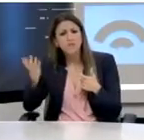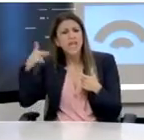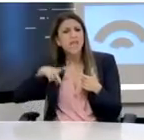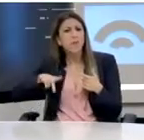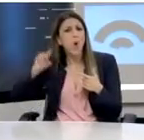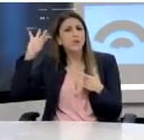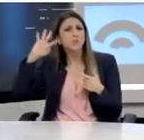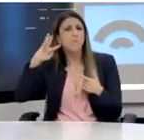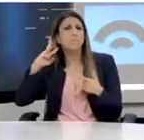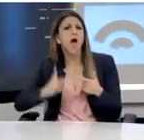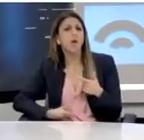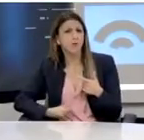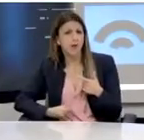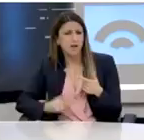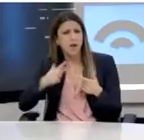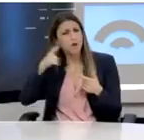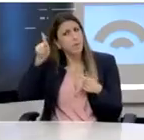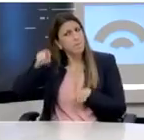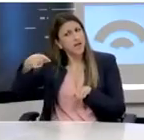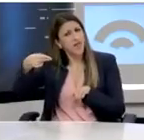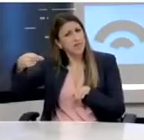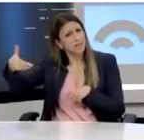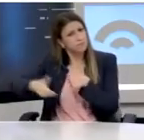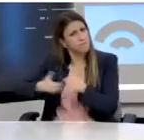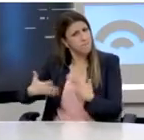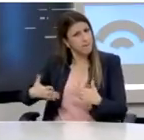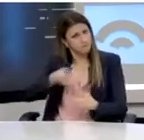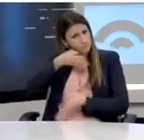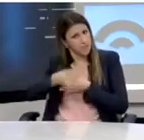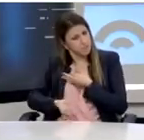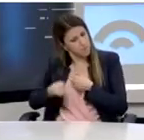που νομίζω ότι έθεσε και πολύ ουσιαστικά θέματα στην ομιλία της,